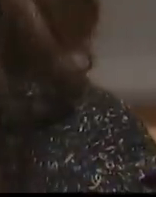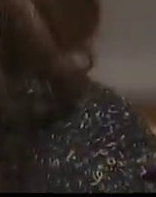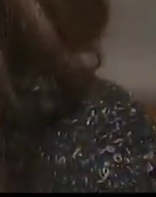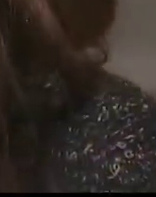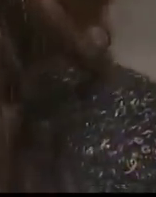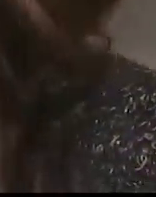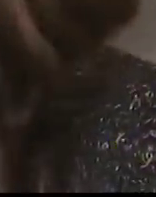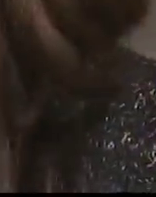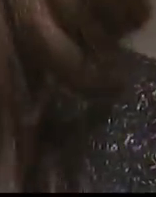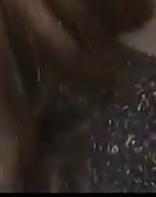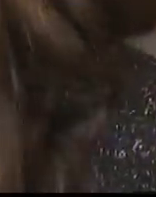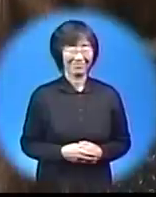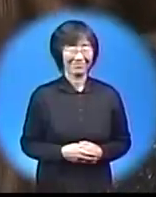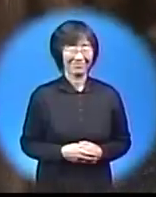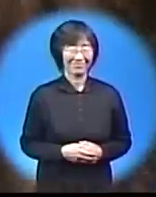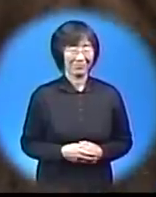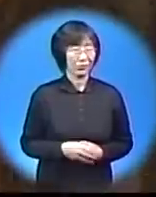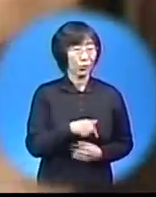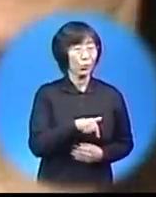美味しいです。